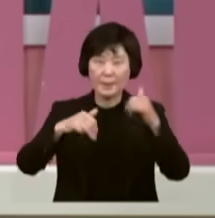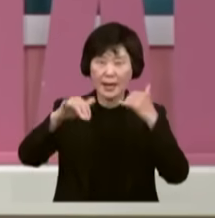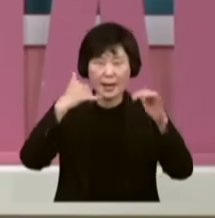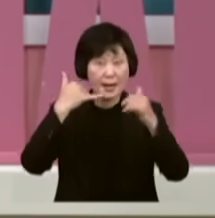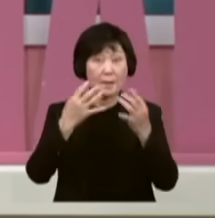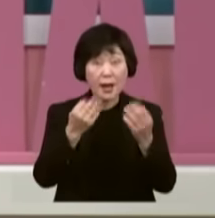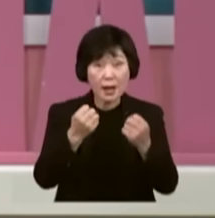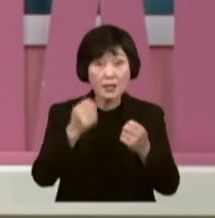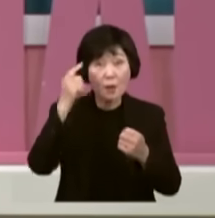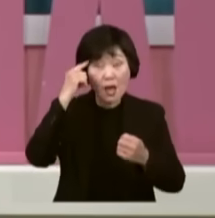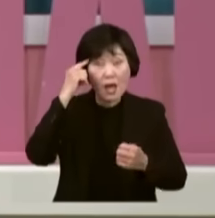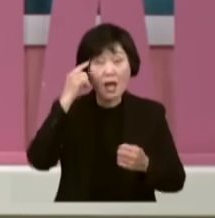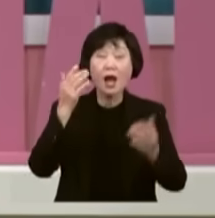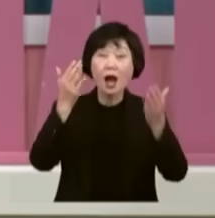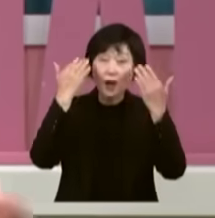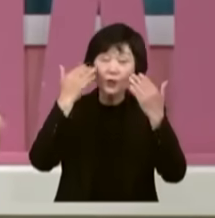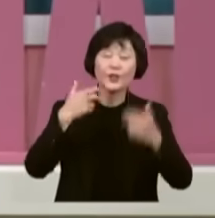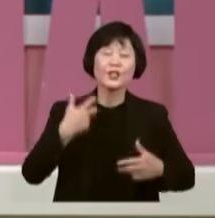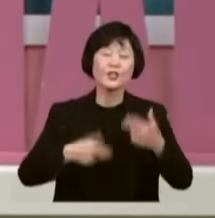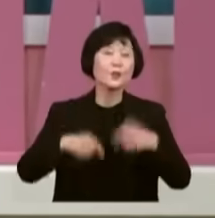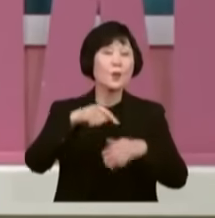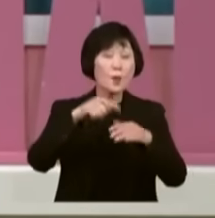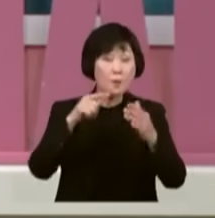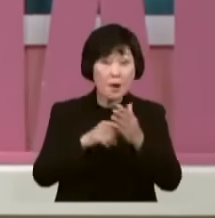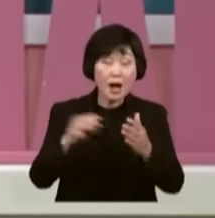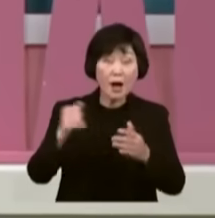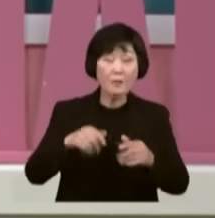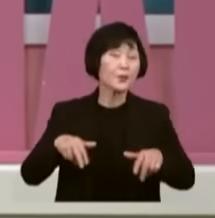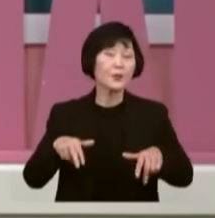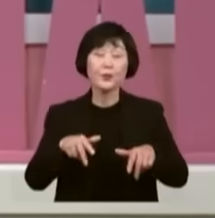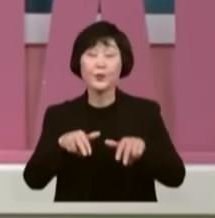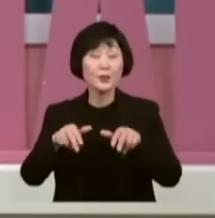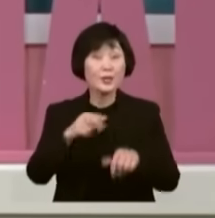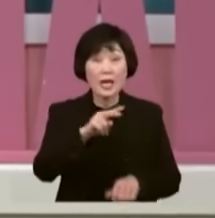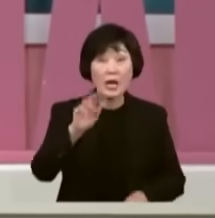그 아이들이 학교를 즐거운 마음으로 이렇게 걸어가고 손잡고 가야 되는데